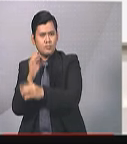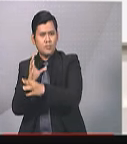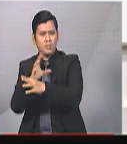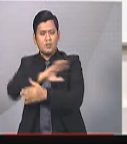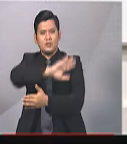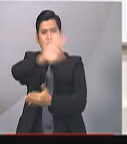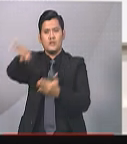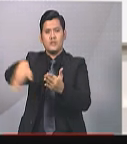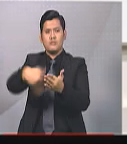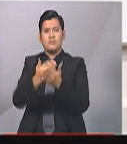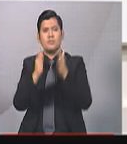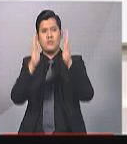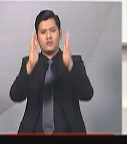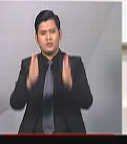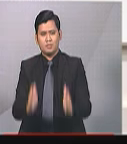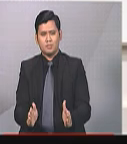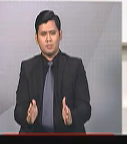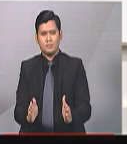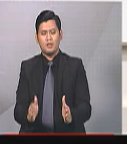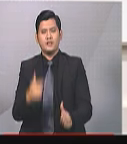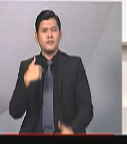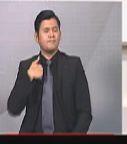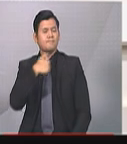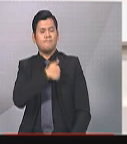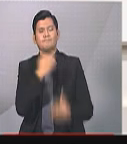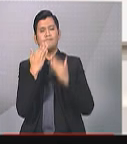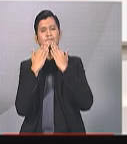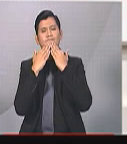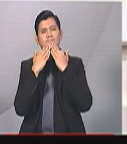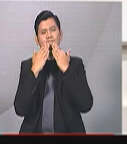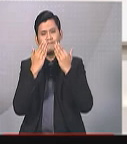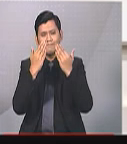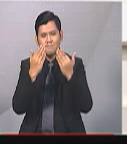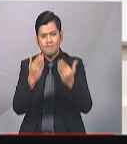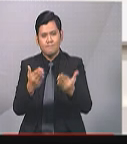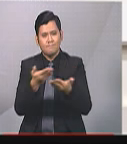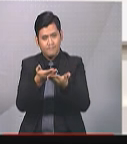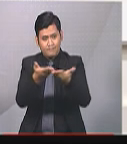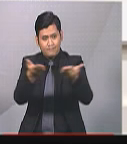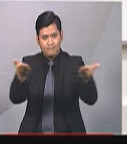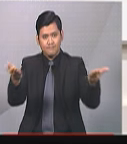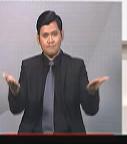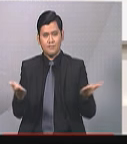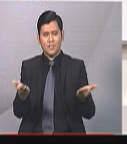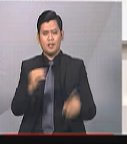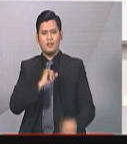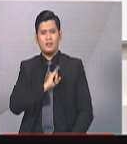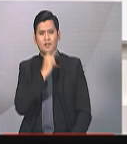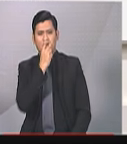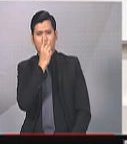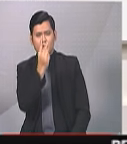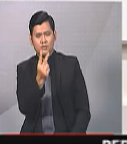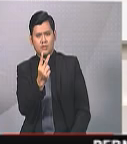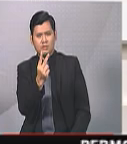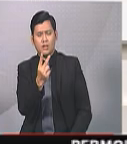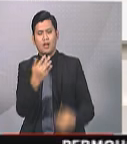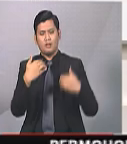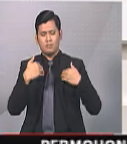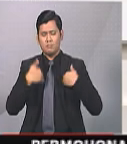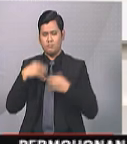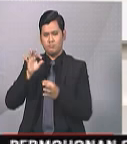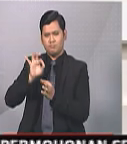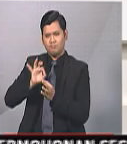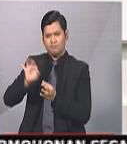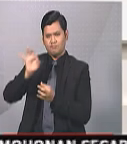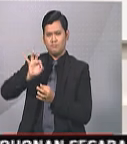everybody, and this is something that we all owe to you. And I must say that you are still in high spirit.